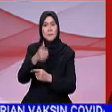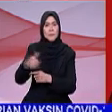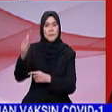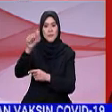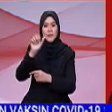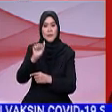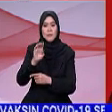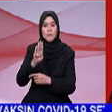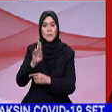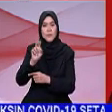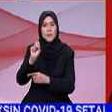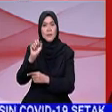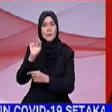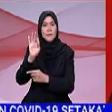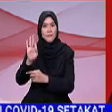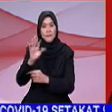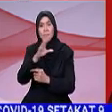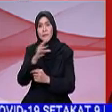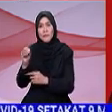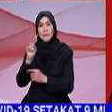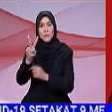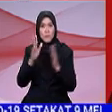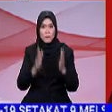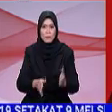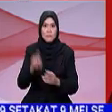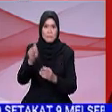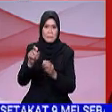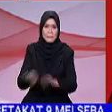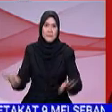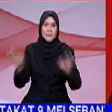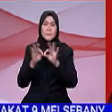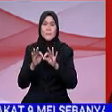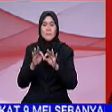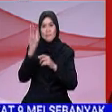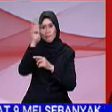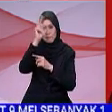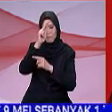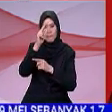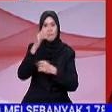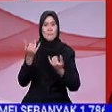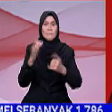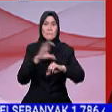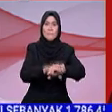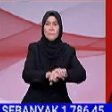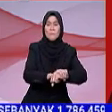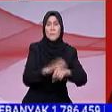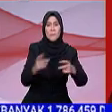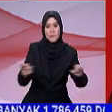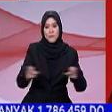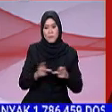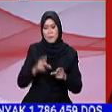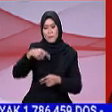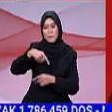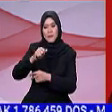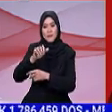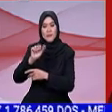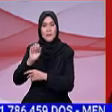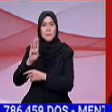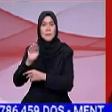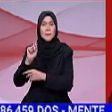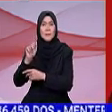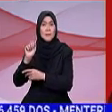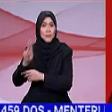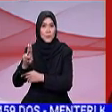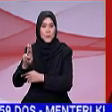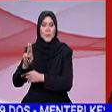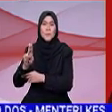Abu Sayyaf dan 2 orang yang dikehendaki oleh kerajaan Filipina ditangkap di kawasan Paya Bakau Taman Sri Arjuna